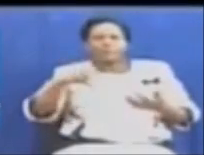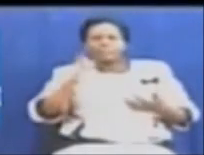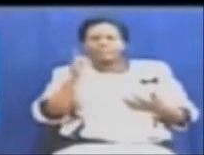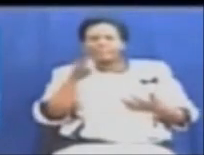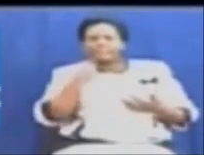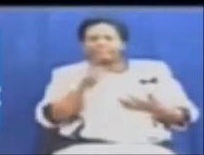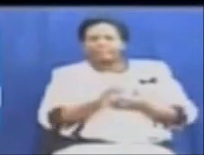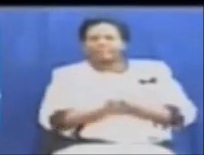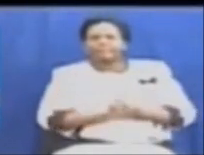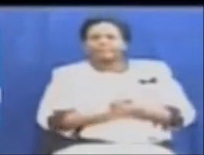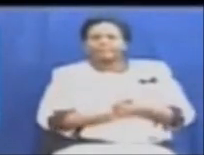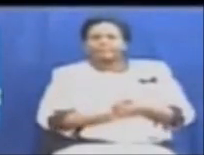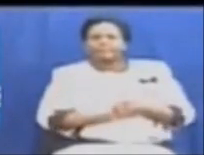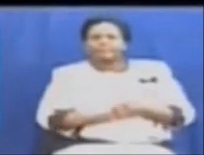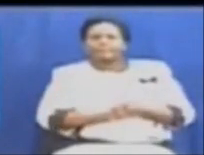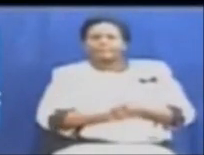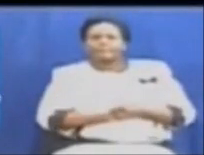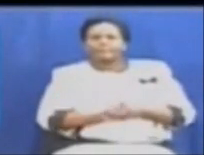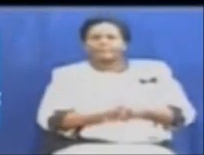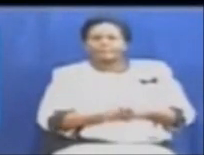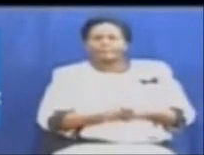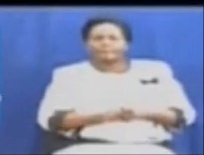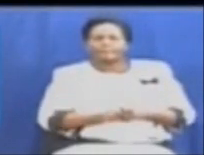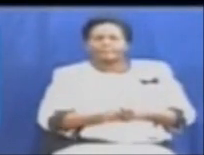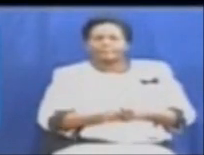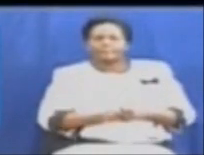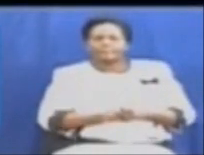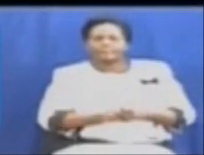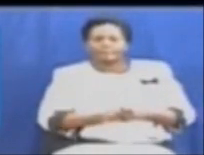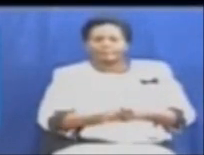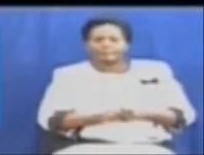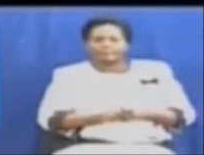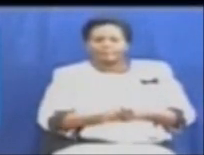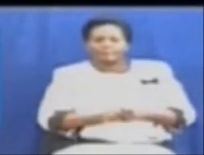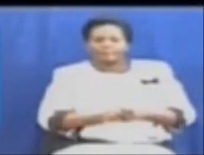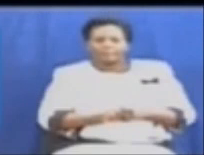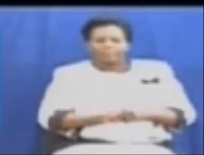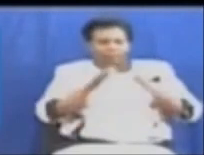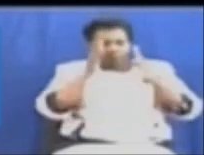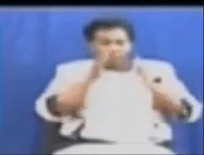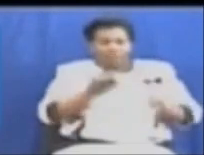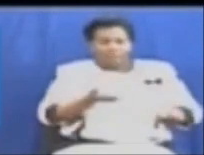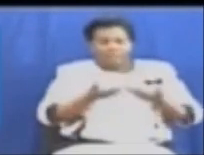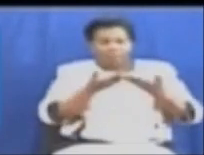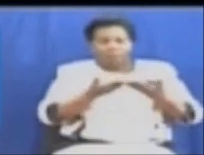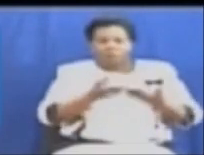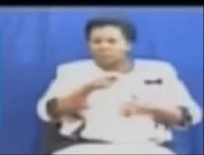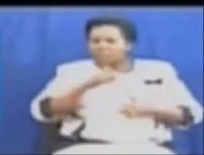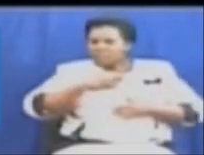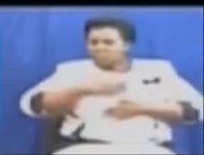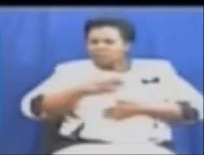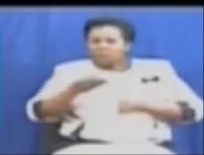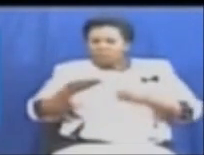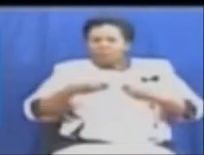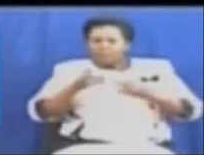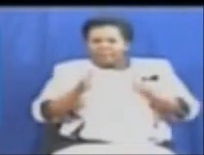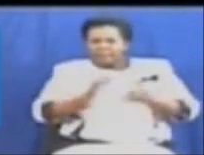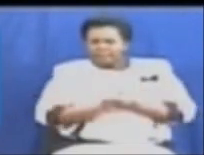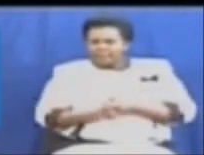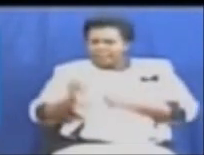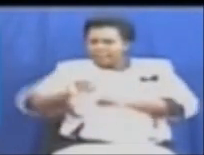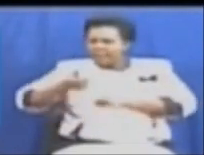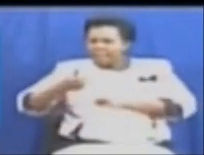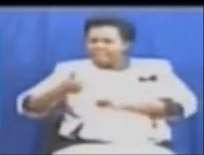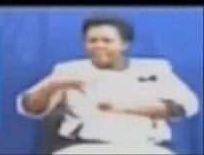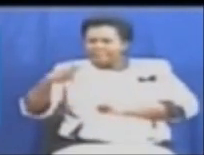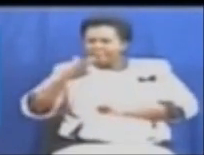kuyawezesha yale mabaraza ya ardhi ya wilaya ili haki iweze kutendeka vizuri? Swali la pili, wajumbe wa mabaraza haya